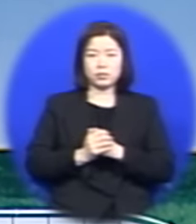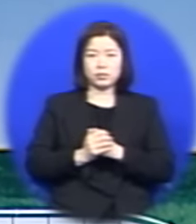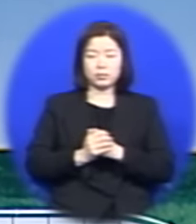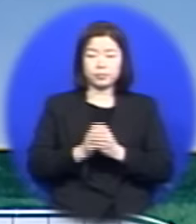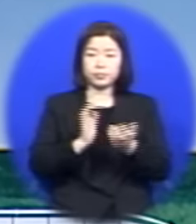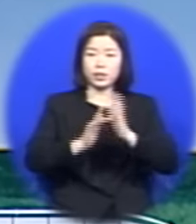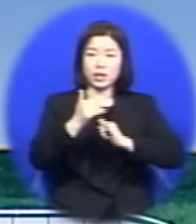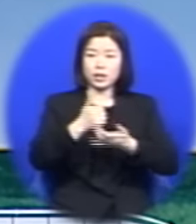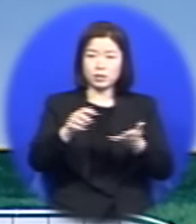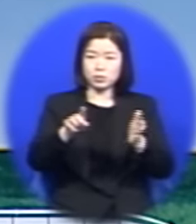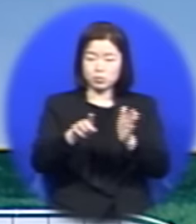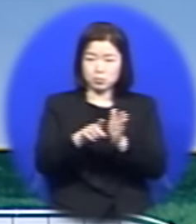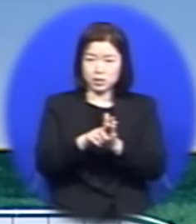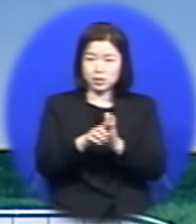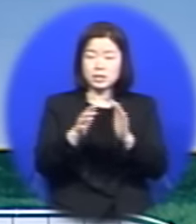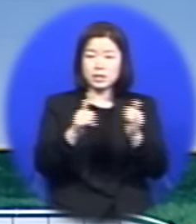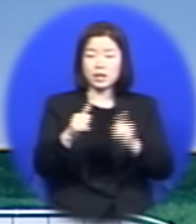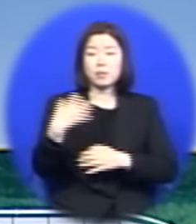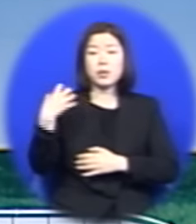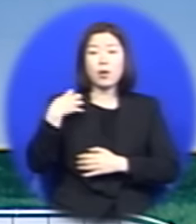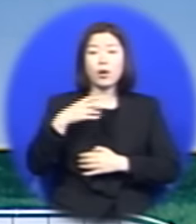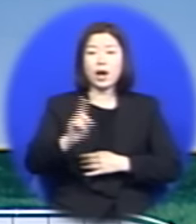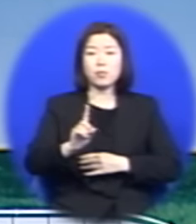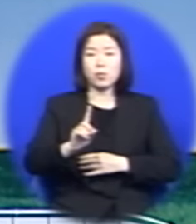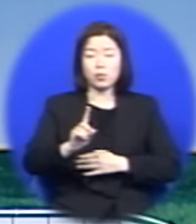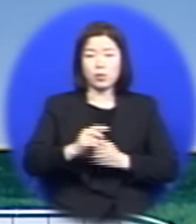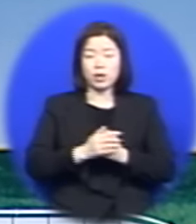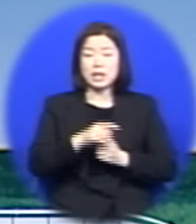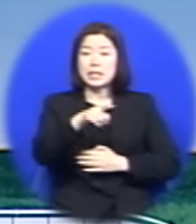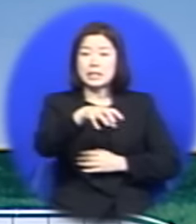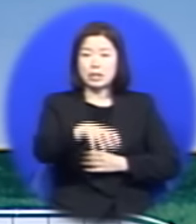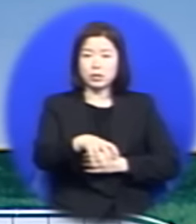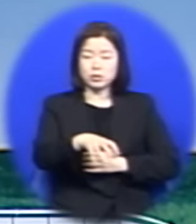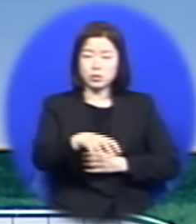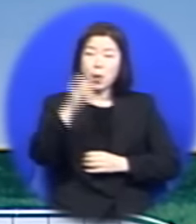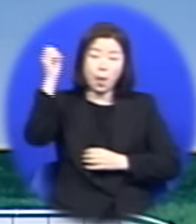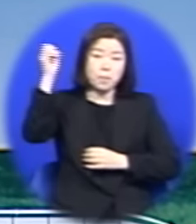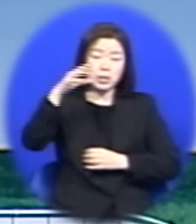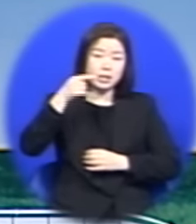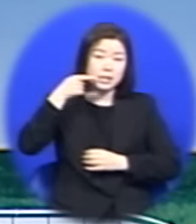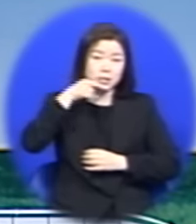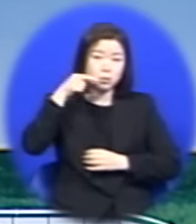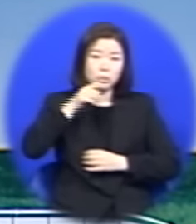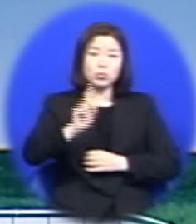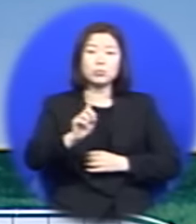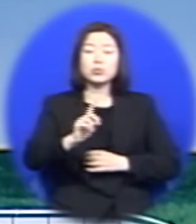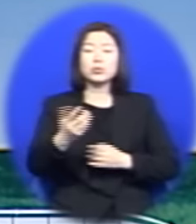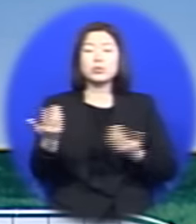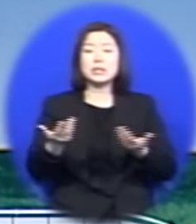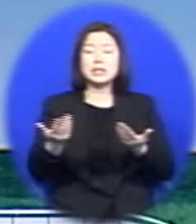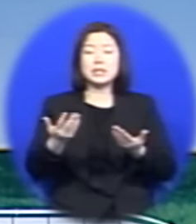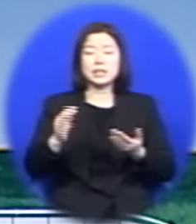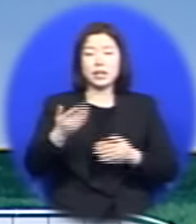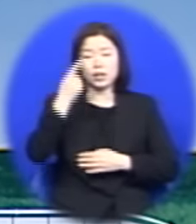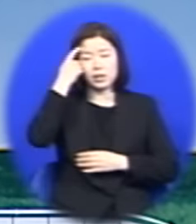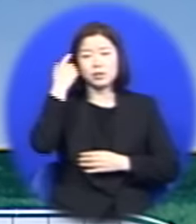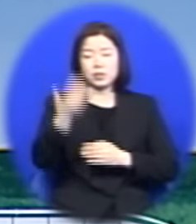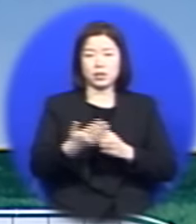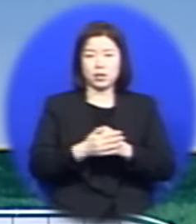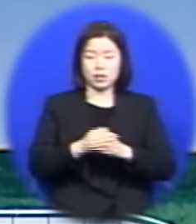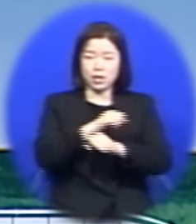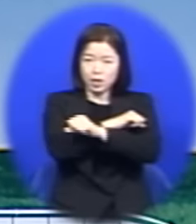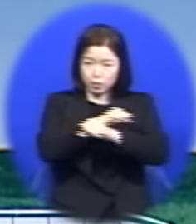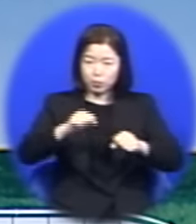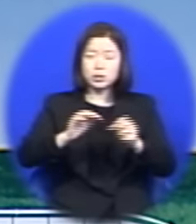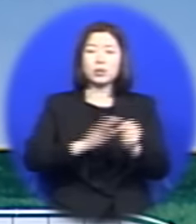예수 믿는 사람이 해야 될 역할이 뭡니까? 여기서 빛과 소금은 어떻게 해야 되는 겁니까? 용서하고